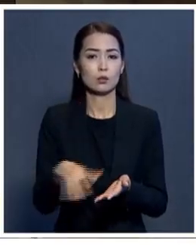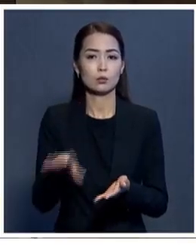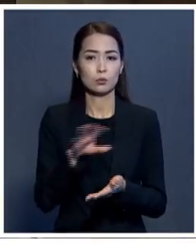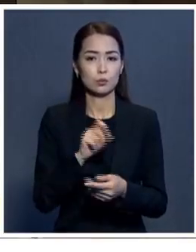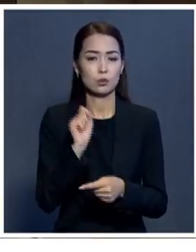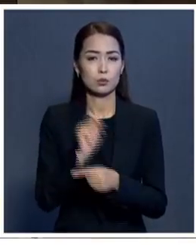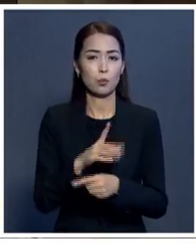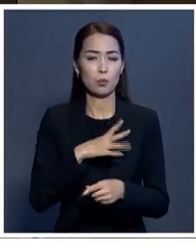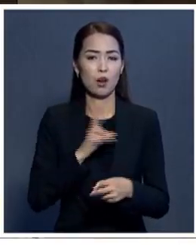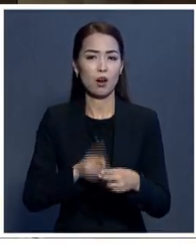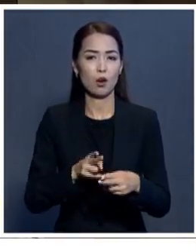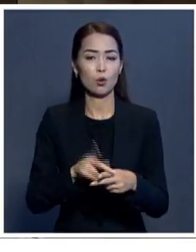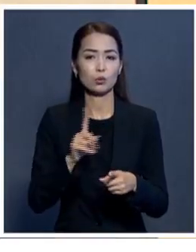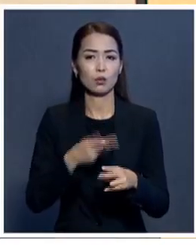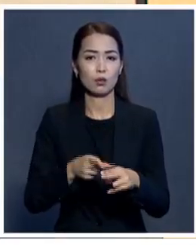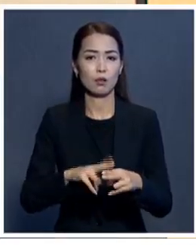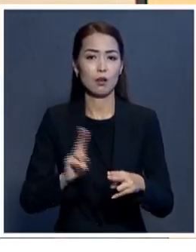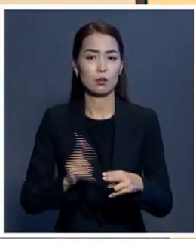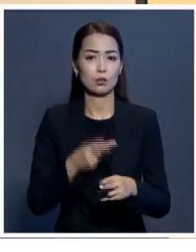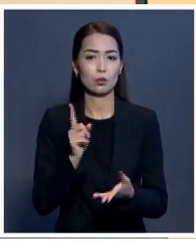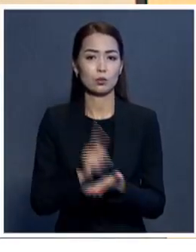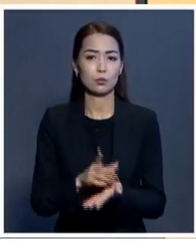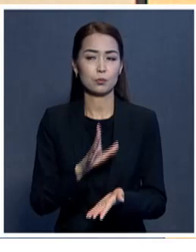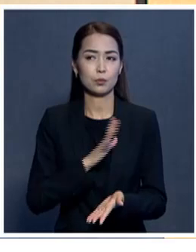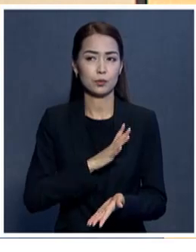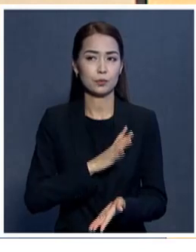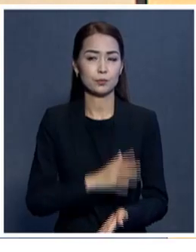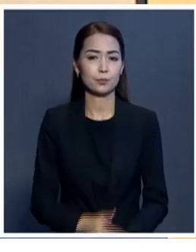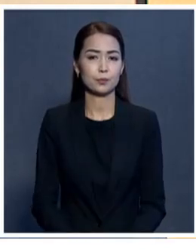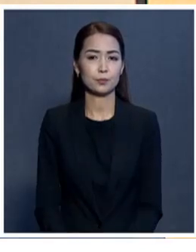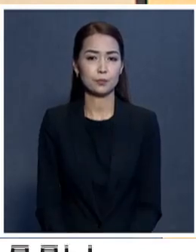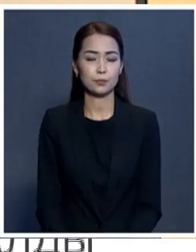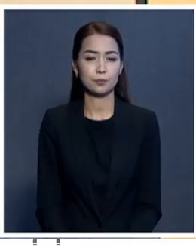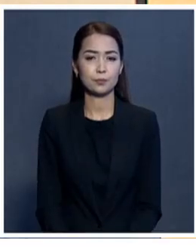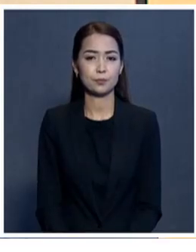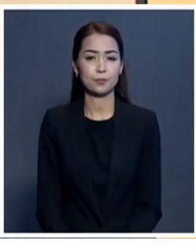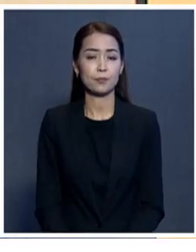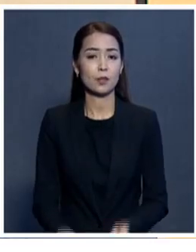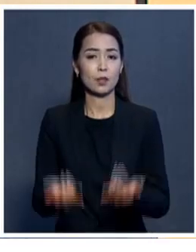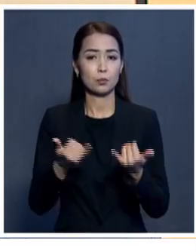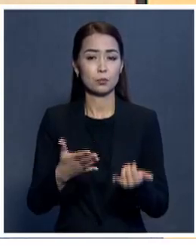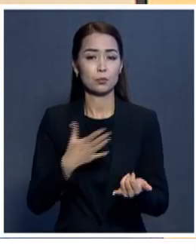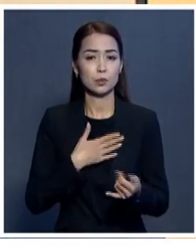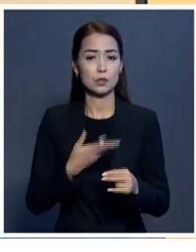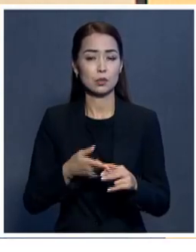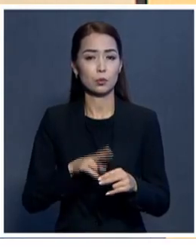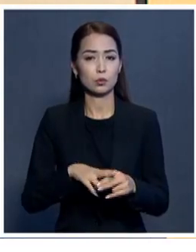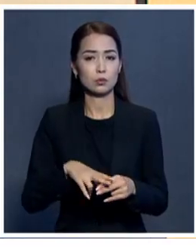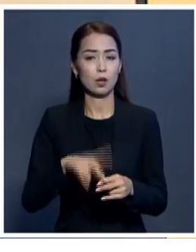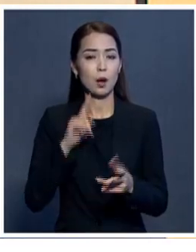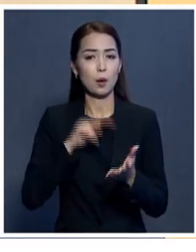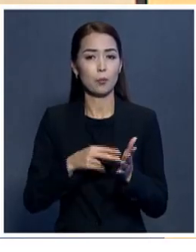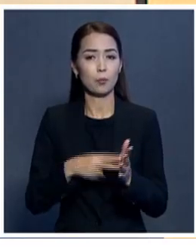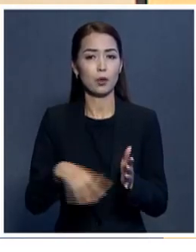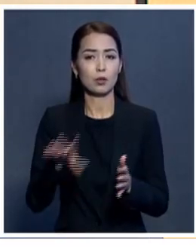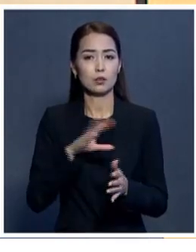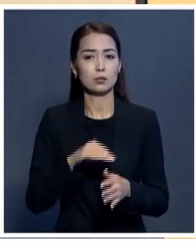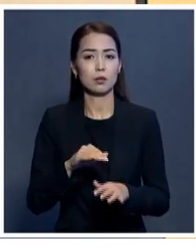аталған кедергілердің бәрін сырмақ. Біздің отандық кәсіпорындар кейбір салаларда қолдары байланып